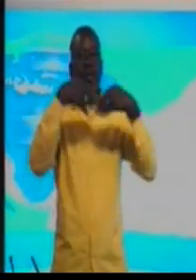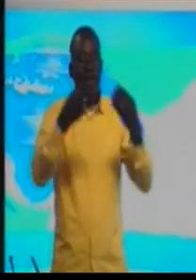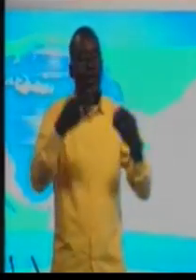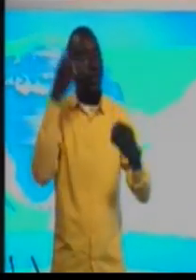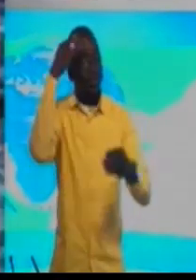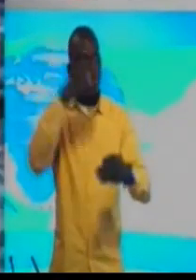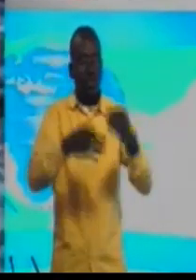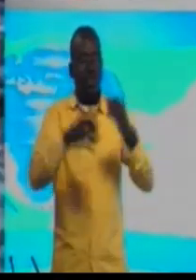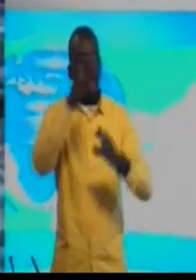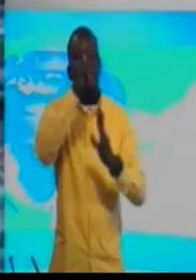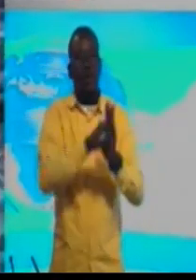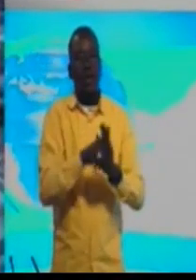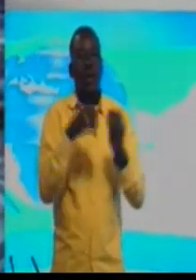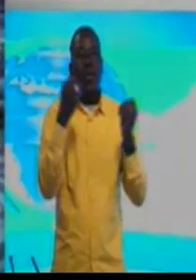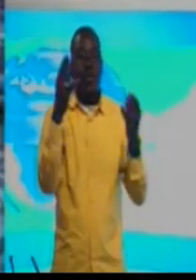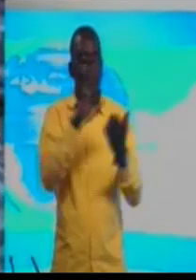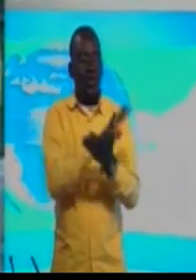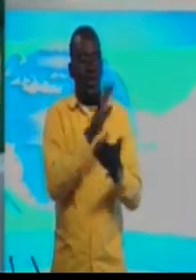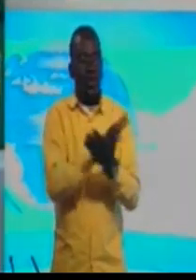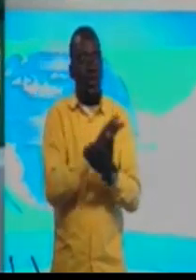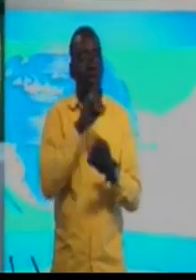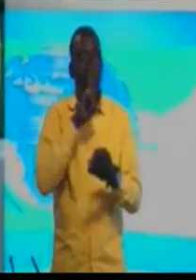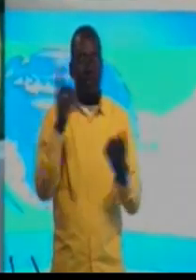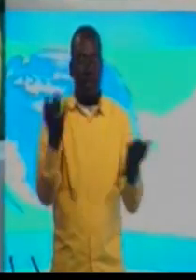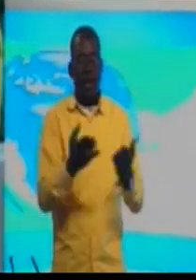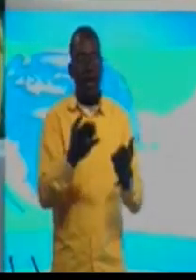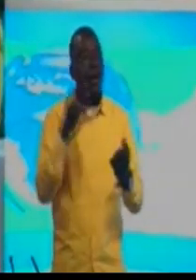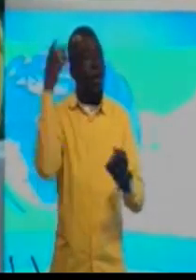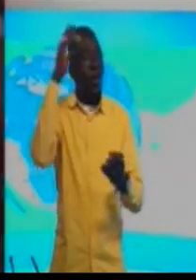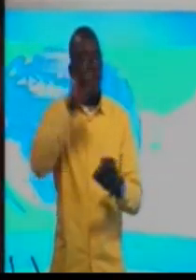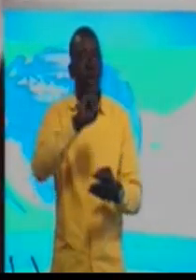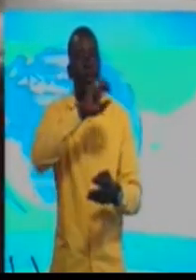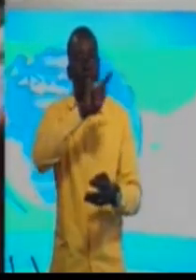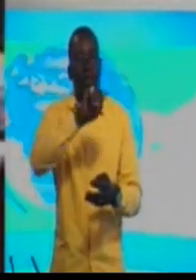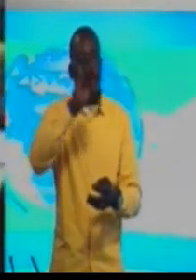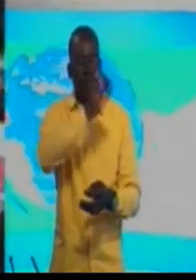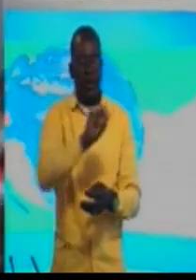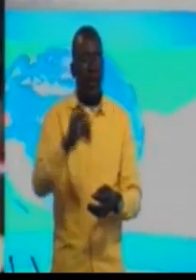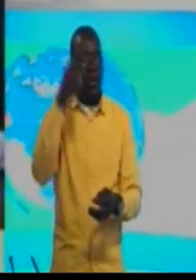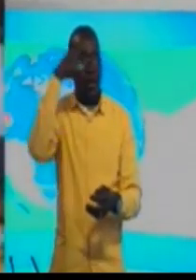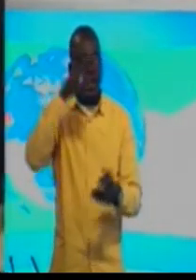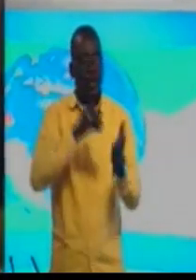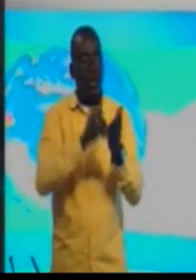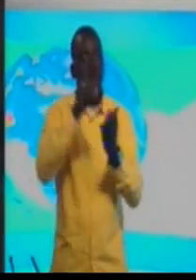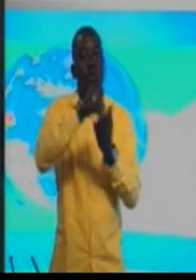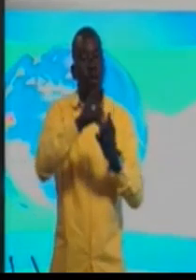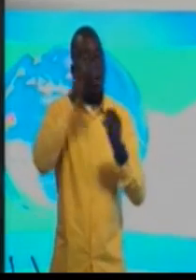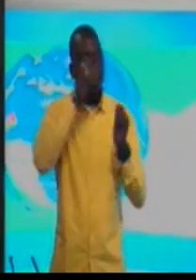procès. Plusieurs autres dossiers sont en instruction au tribunal militaire de Ouagadougou et dans les tribunaux de droit commun.